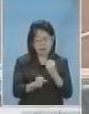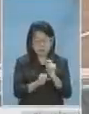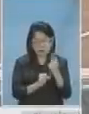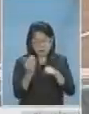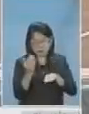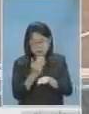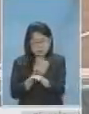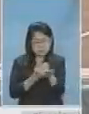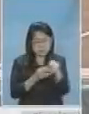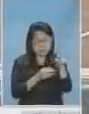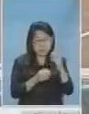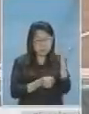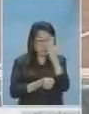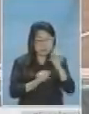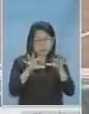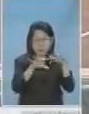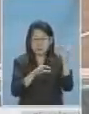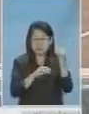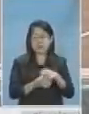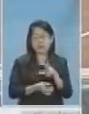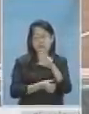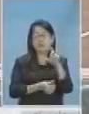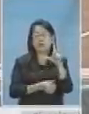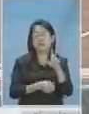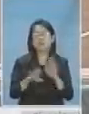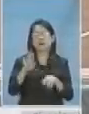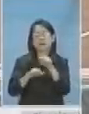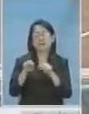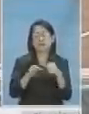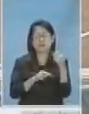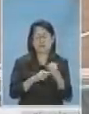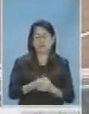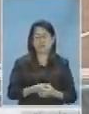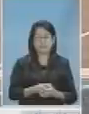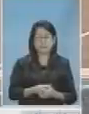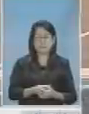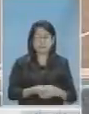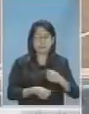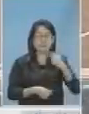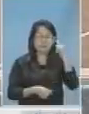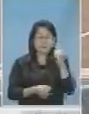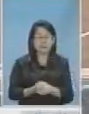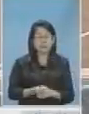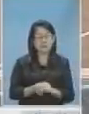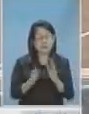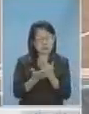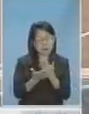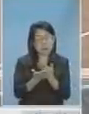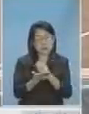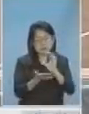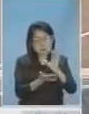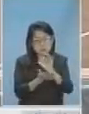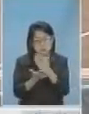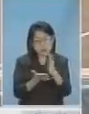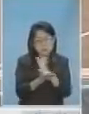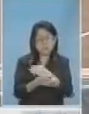300ล้านครับ1ใน10นะครับท่านประธานครับอย่างนี้ไม่เรียกว่าจัดสรรงบประมาณที่ไม่สอดคล้องไม่ตอบโจทย์นโย